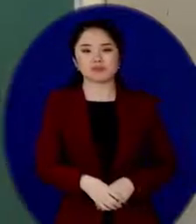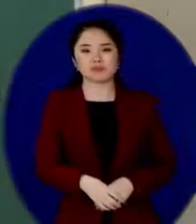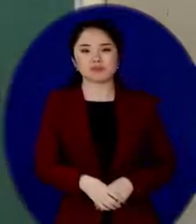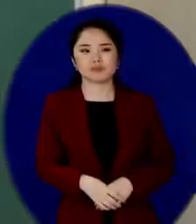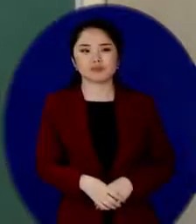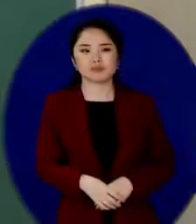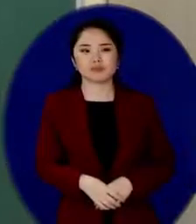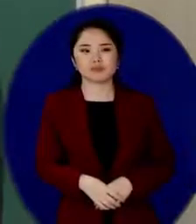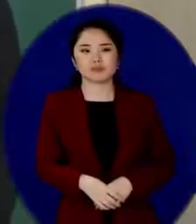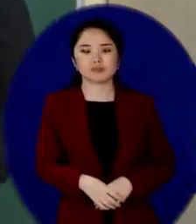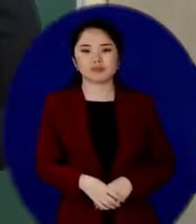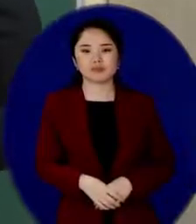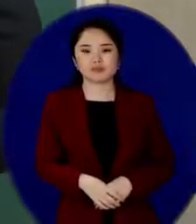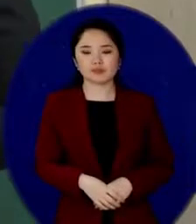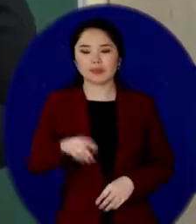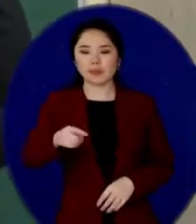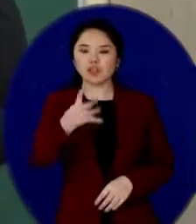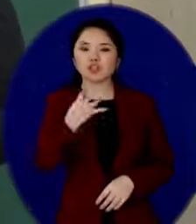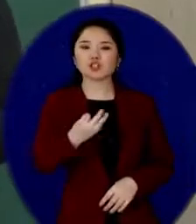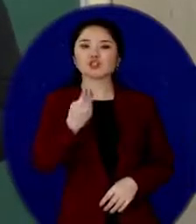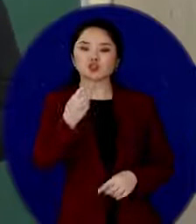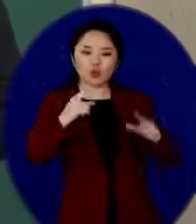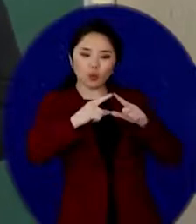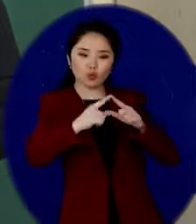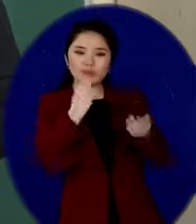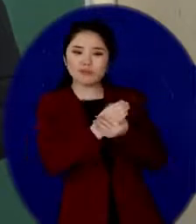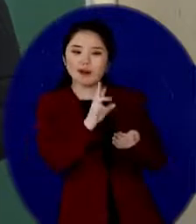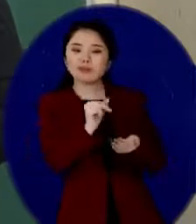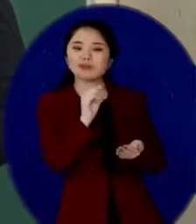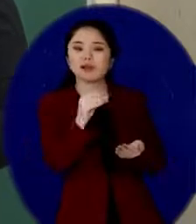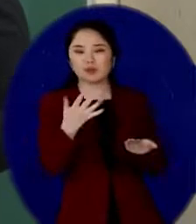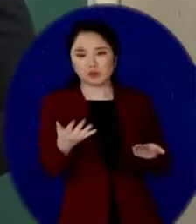За, бүгдээрээ энд нийт хідэн гурвалжин байгааг яаж олж болох вэ?